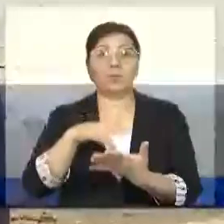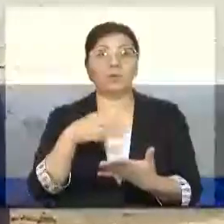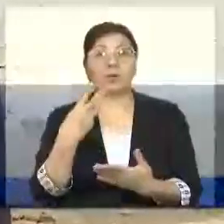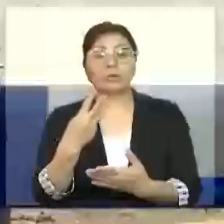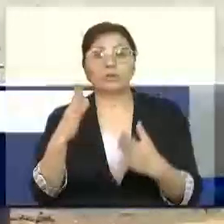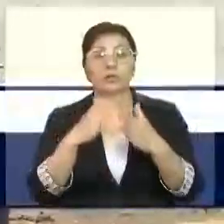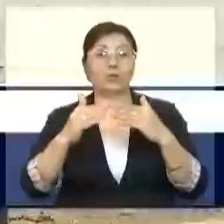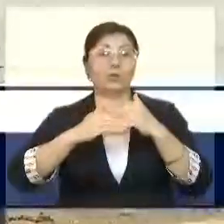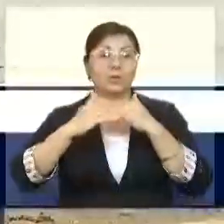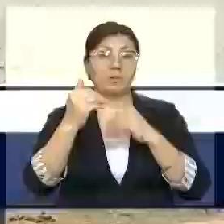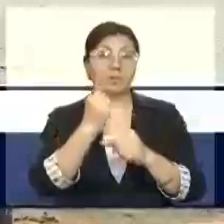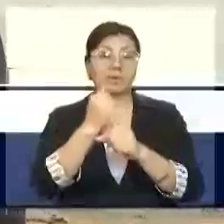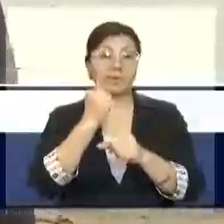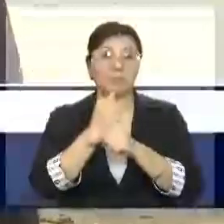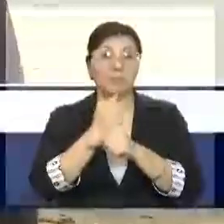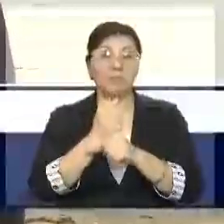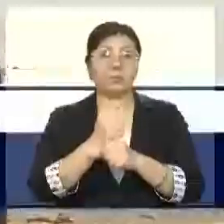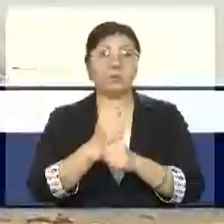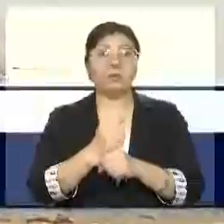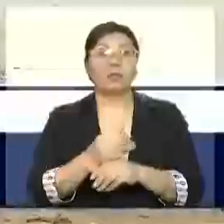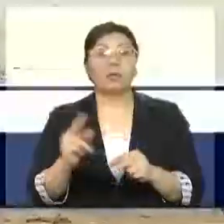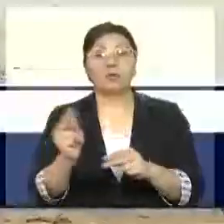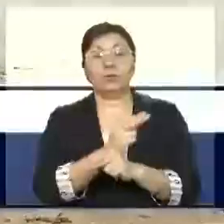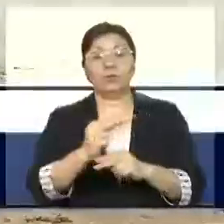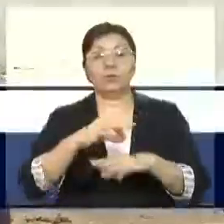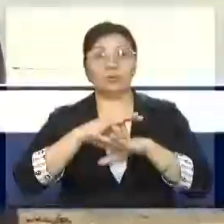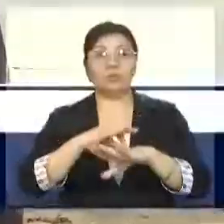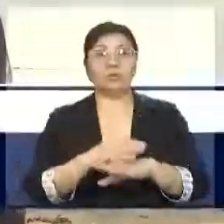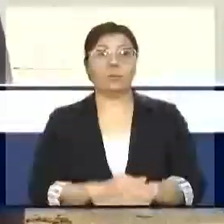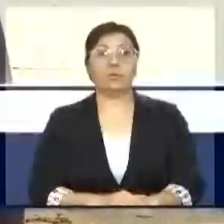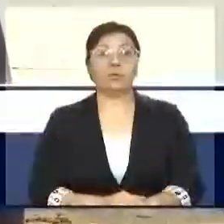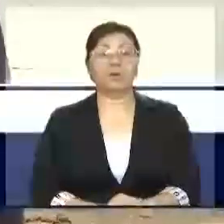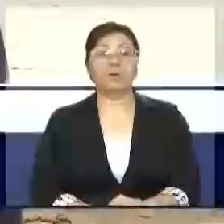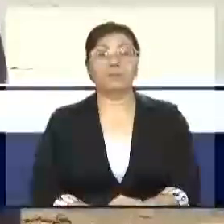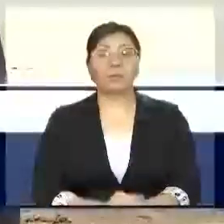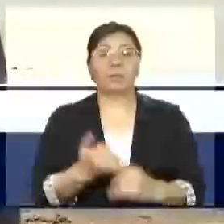дворды абаттандыру жұмыстары жүргізіліп жатыр. Қазіргі таңда Шиловский көшесін